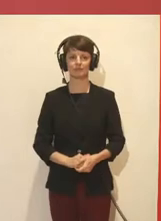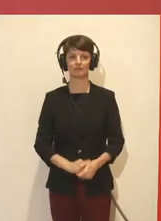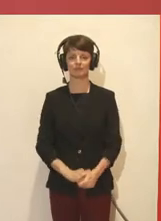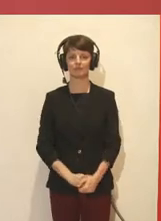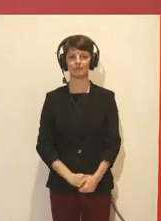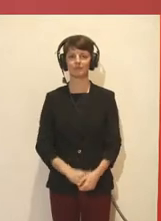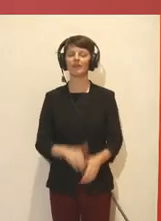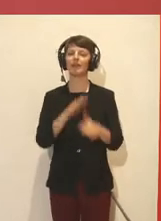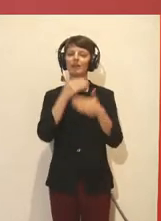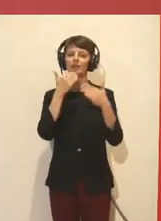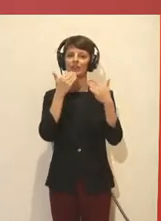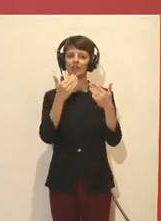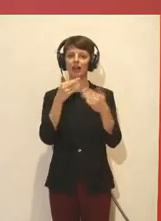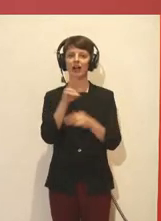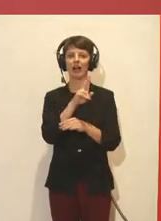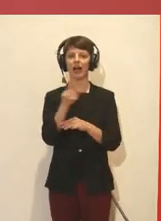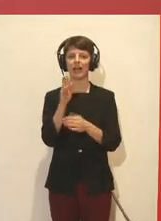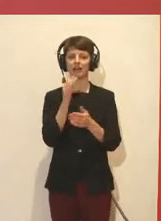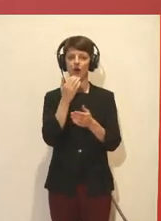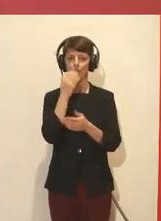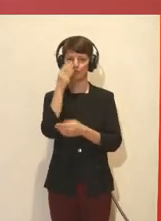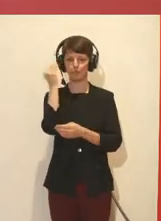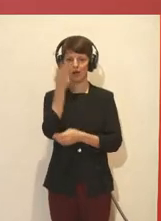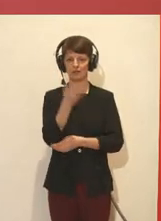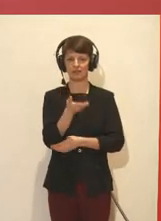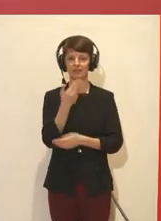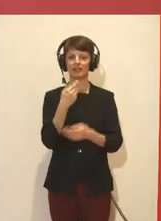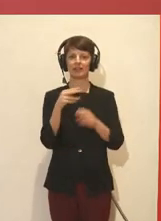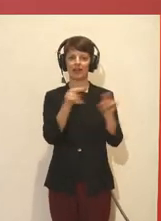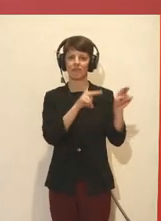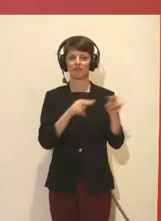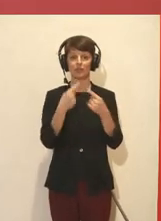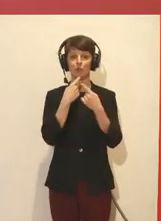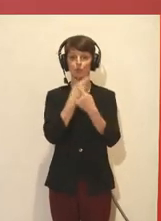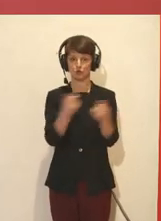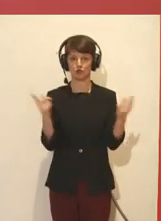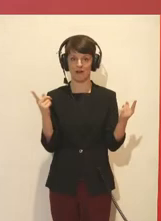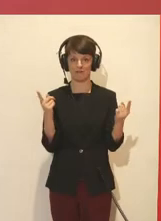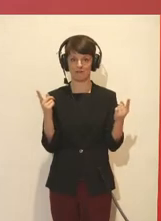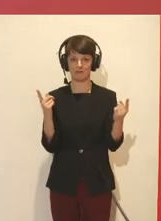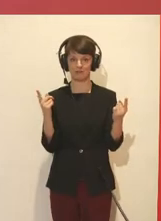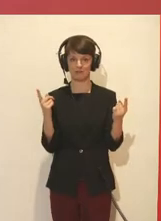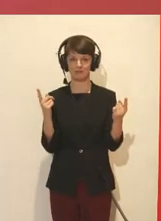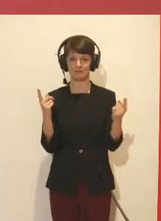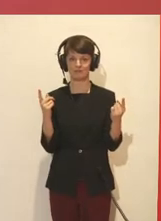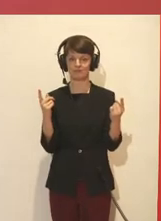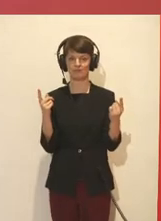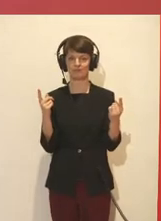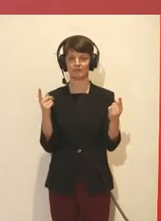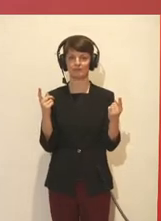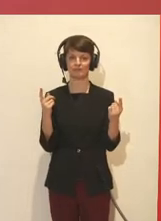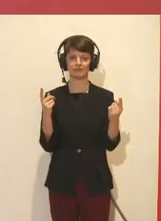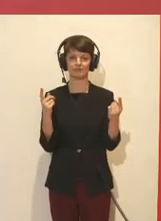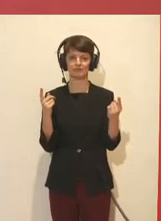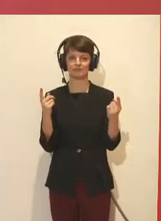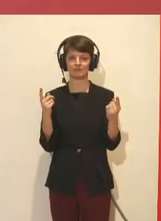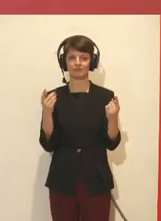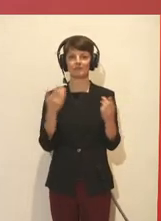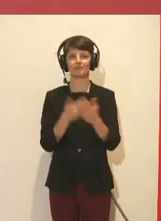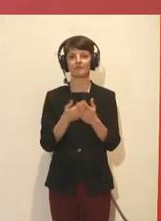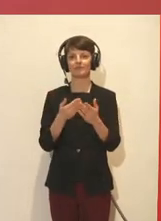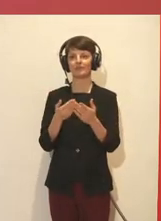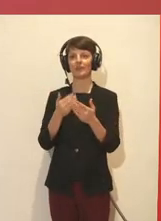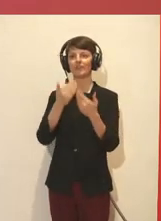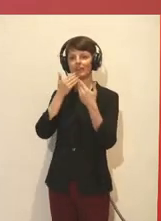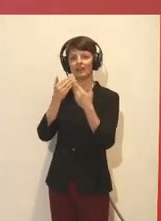vielen dank rainer hoffmann für diese videobotschaft die du uns hast zukommen lassen ich nehme die erfolgs wünsche